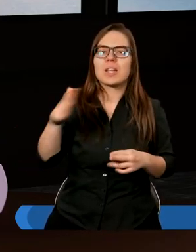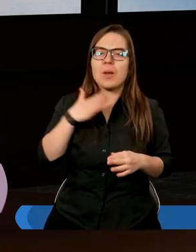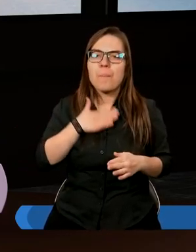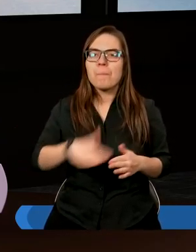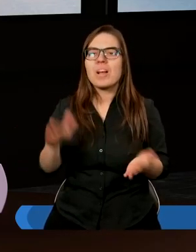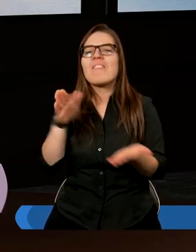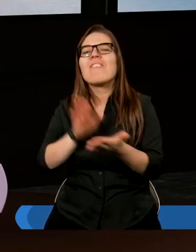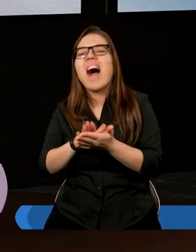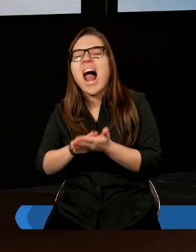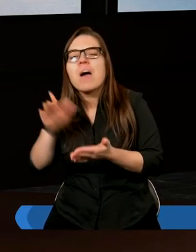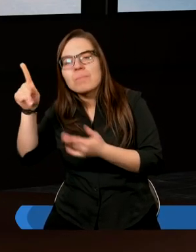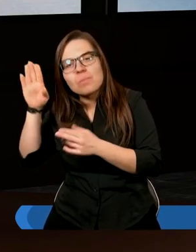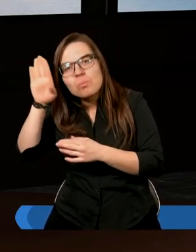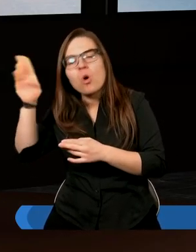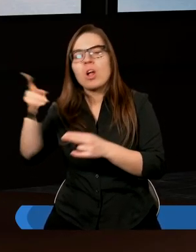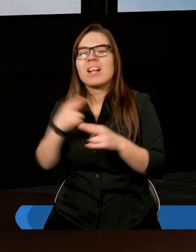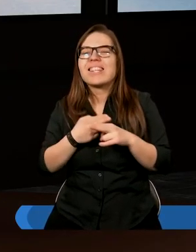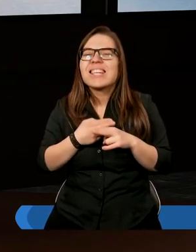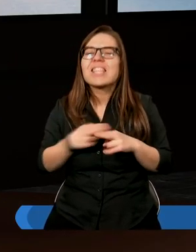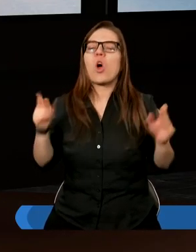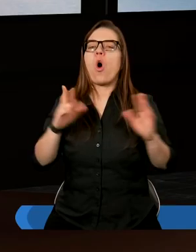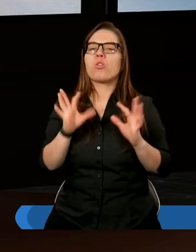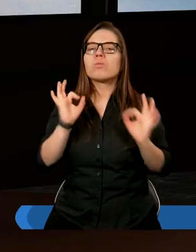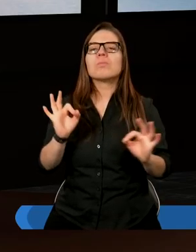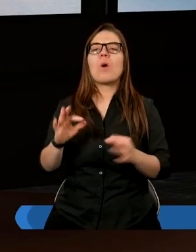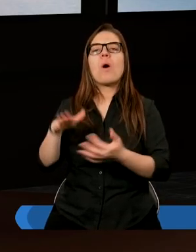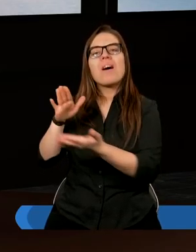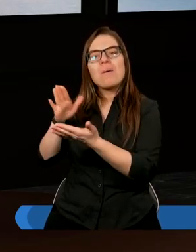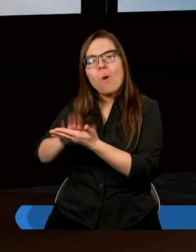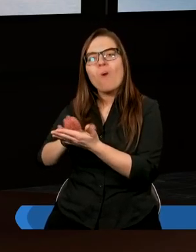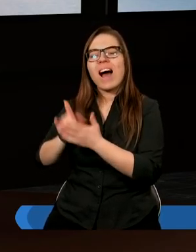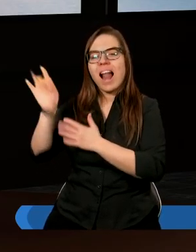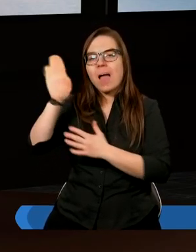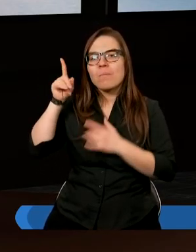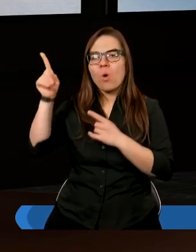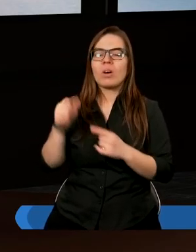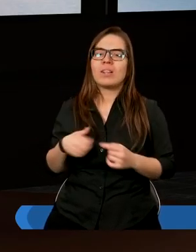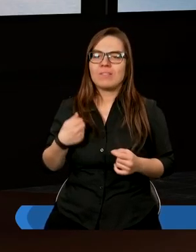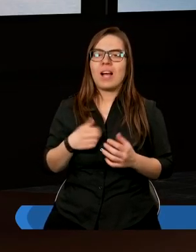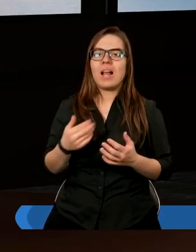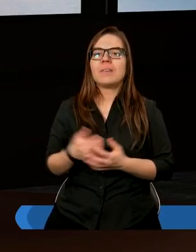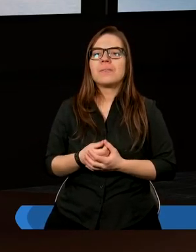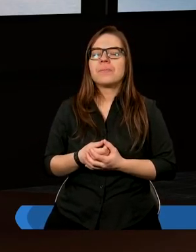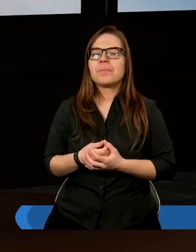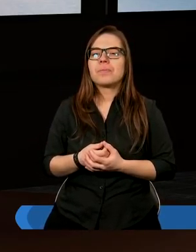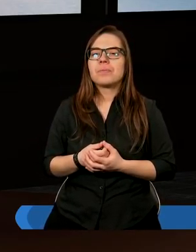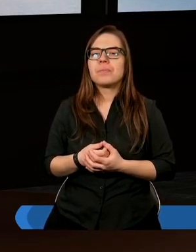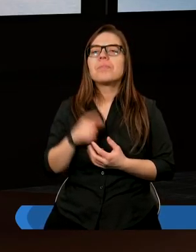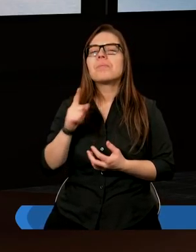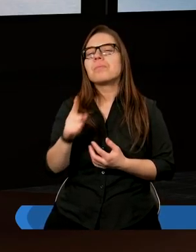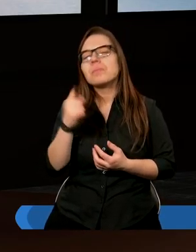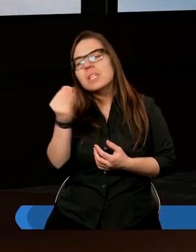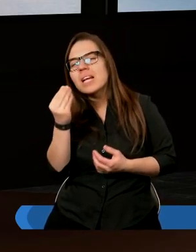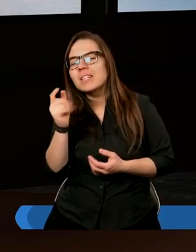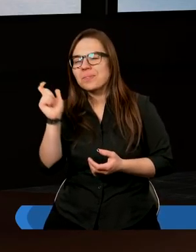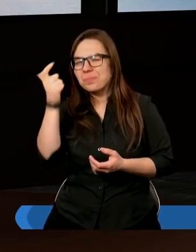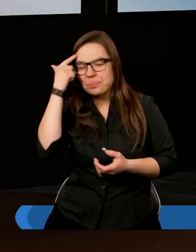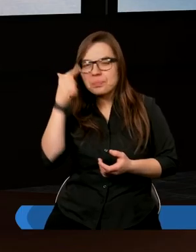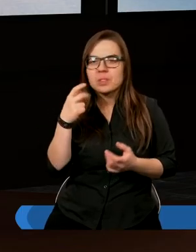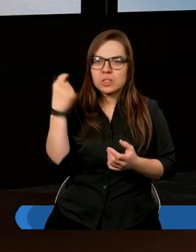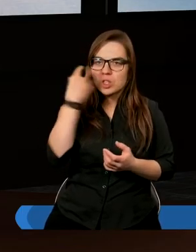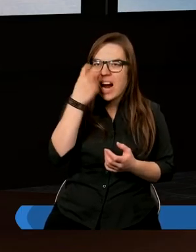co chwalebne, co jest notą i godne pochwały. Jeszcze jest jeden taki, taka bardzo